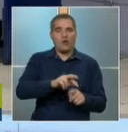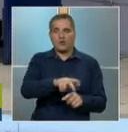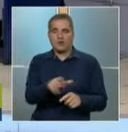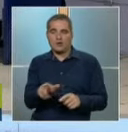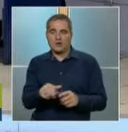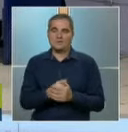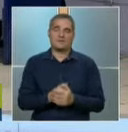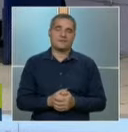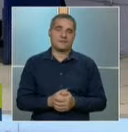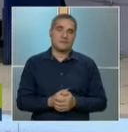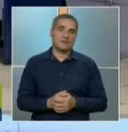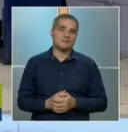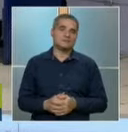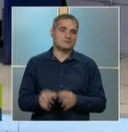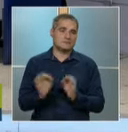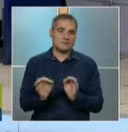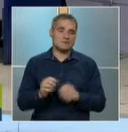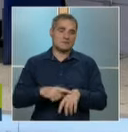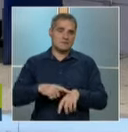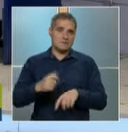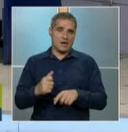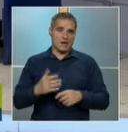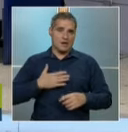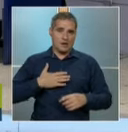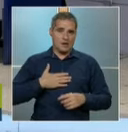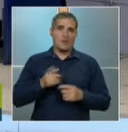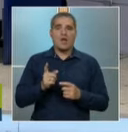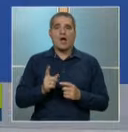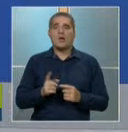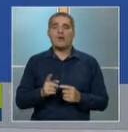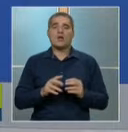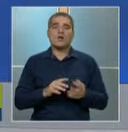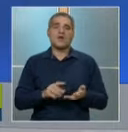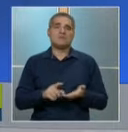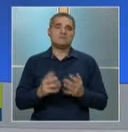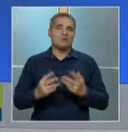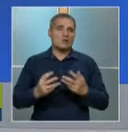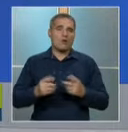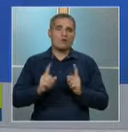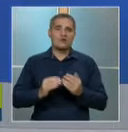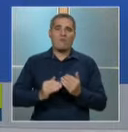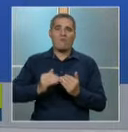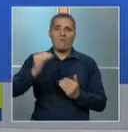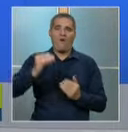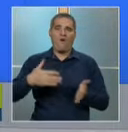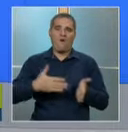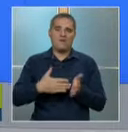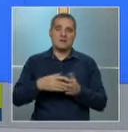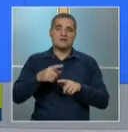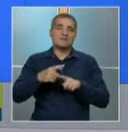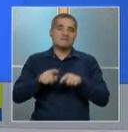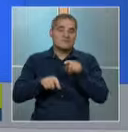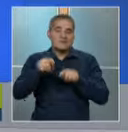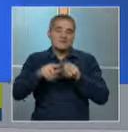Самуил? Да. В действителност, да. Така е. Има някои технологии, които са по-вредни от други, но същевременно и зависи